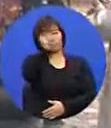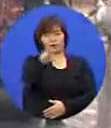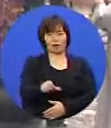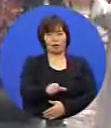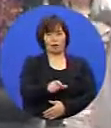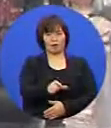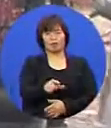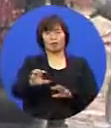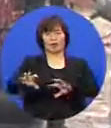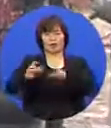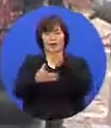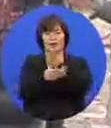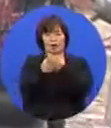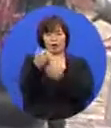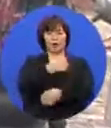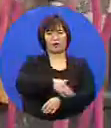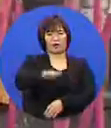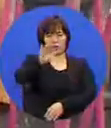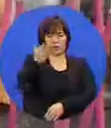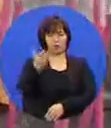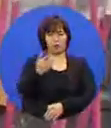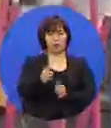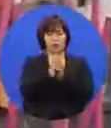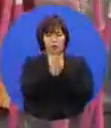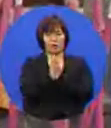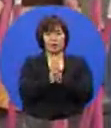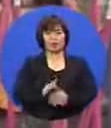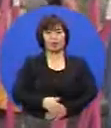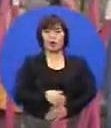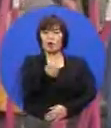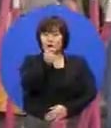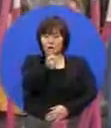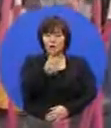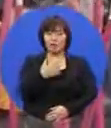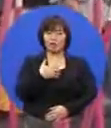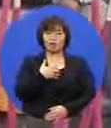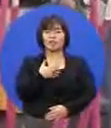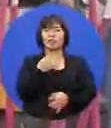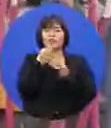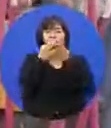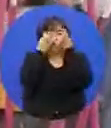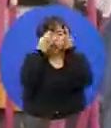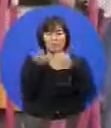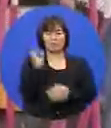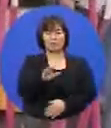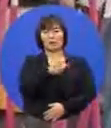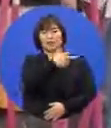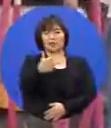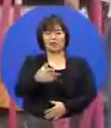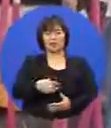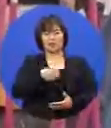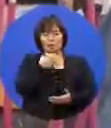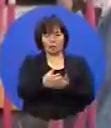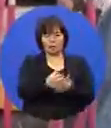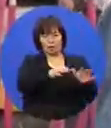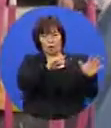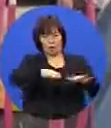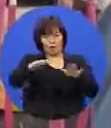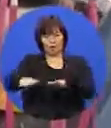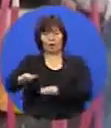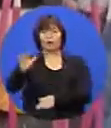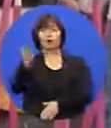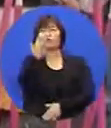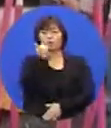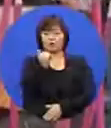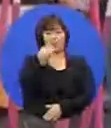수 있는 기회가 될 것을 조그마한 우리 전승이지만은 이게 큰 강물이 되고 바다가 될 수 있도록